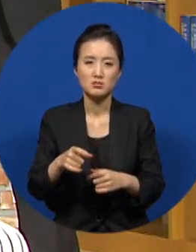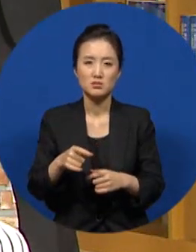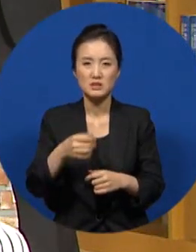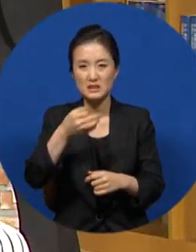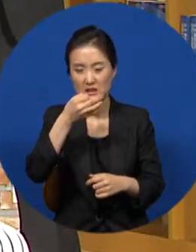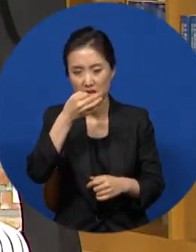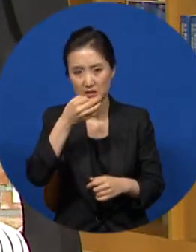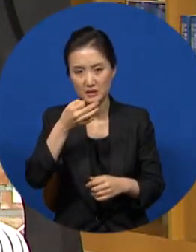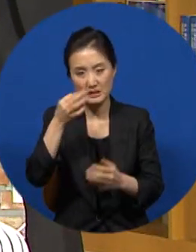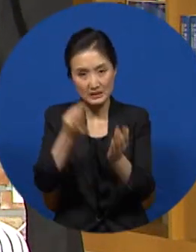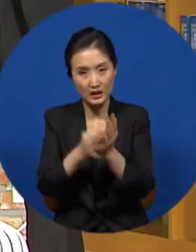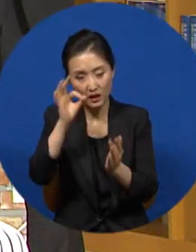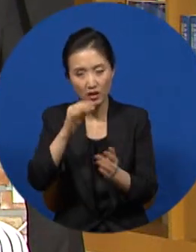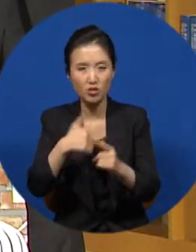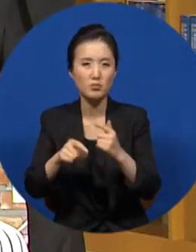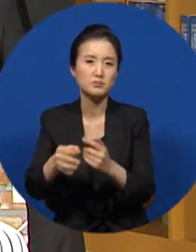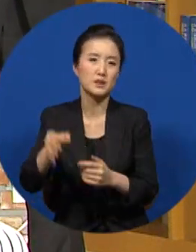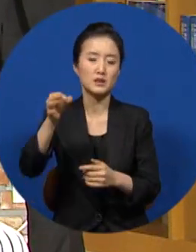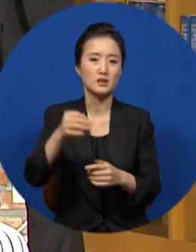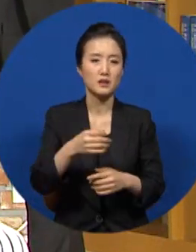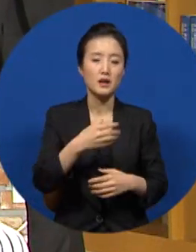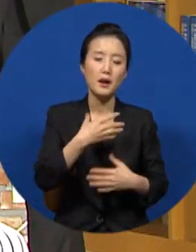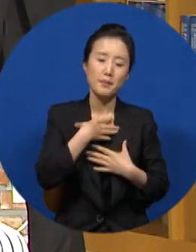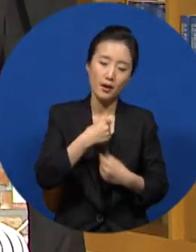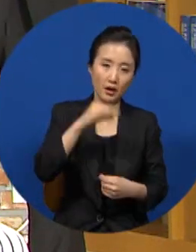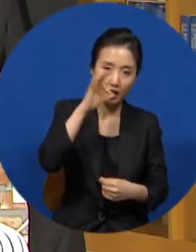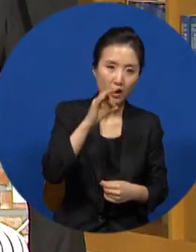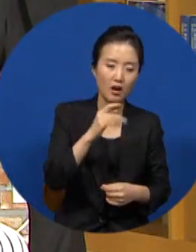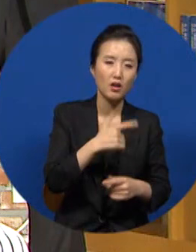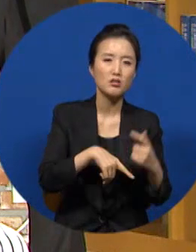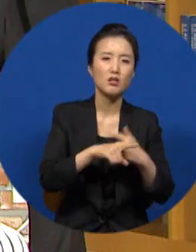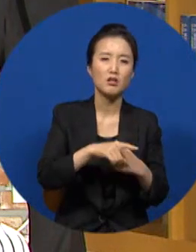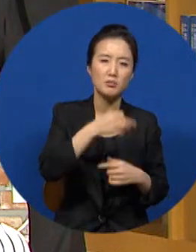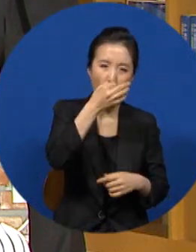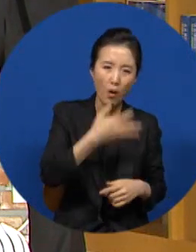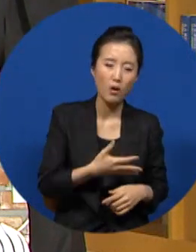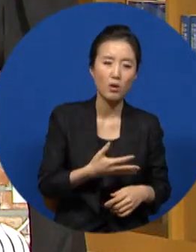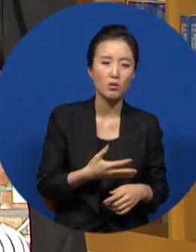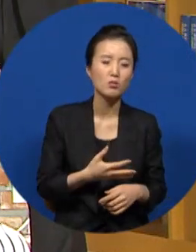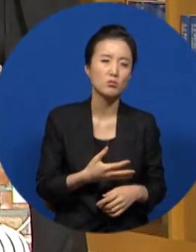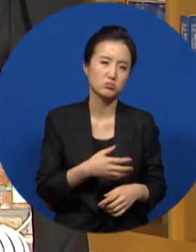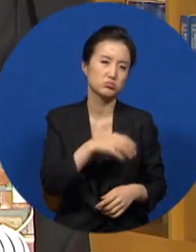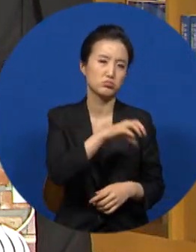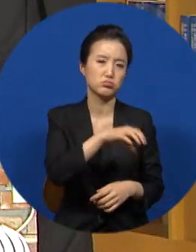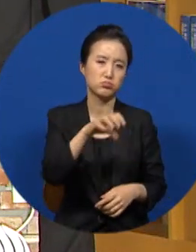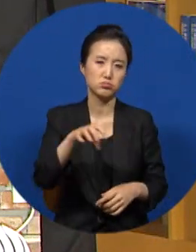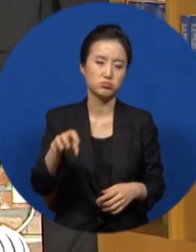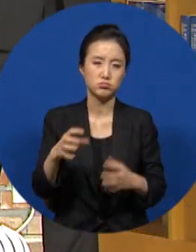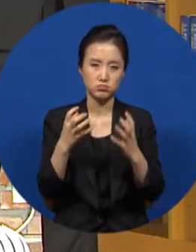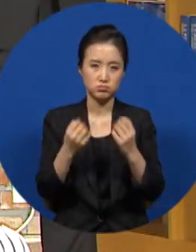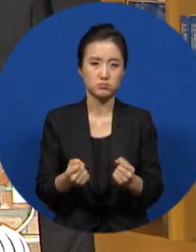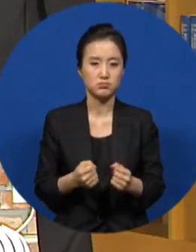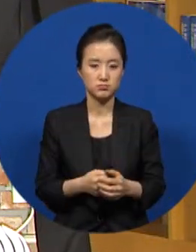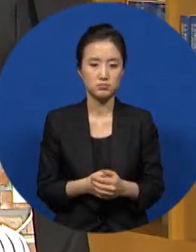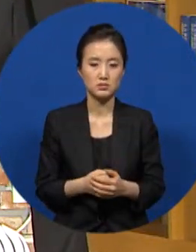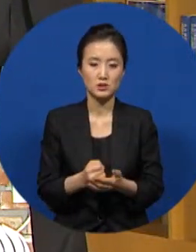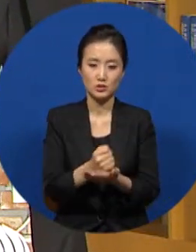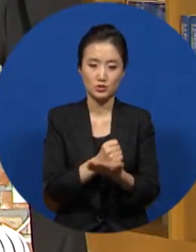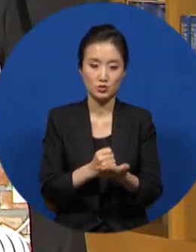사람이 있어요. 한 서너 번 계속 마치 따라다니듯이 갑작스럽게 빌딩이 막 생기고 이렇겠네. 그러니까 운이 좋은